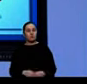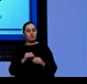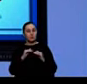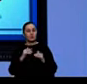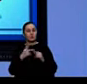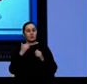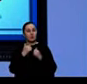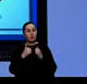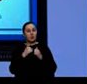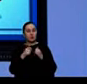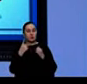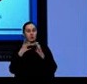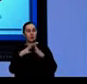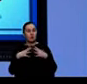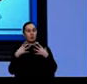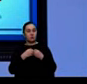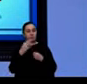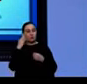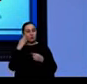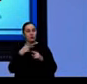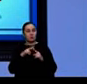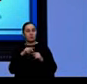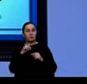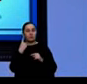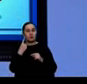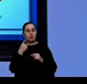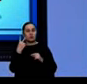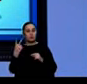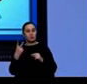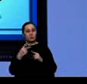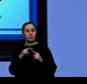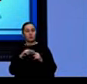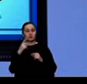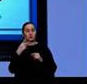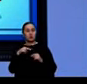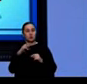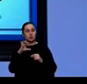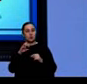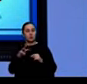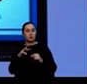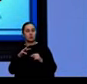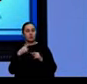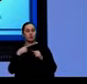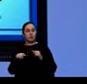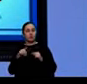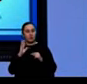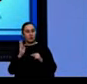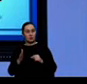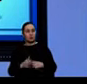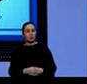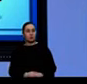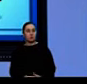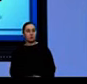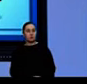Болы жалар, қар бір ойлы азаларының бойлары бірі икіншісіден 20 сантиметрге фарқылар